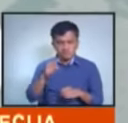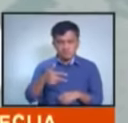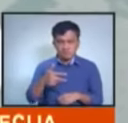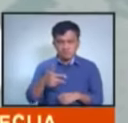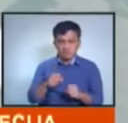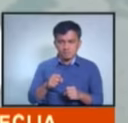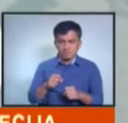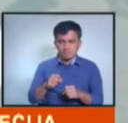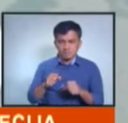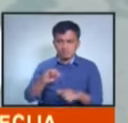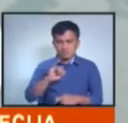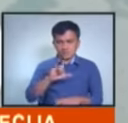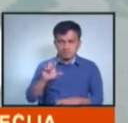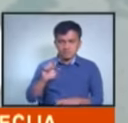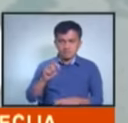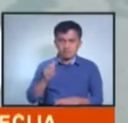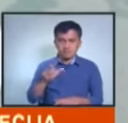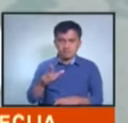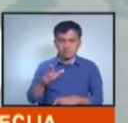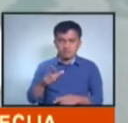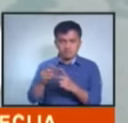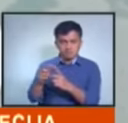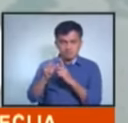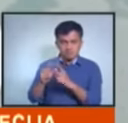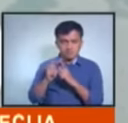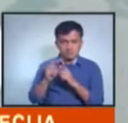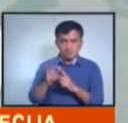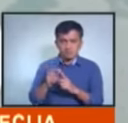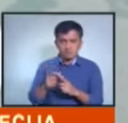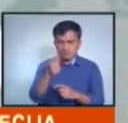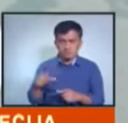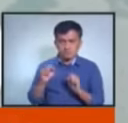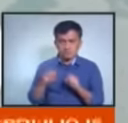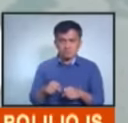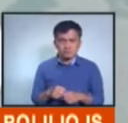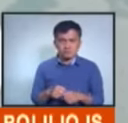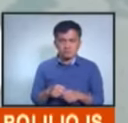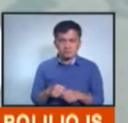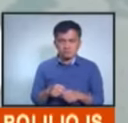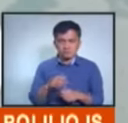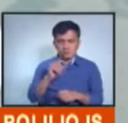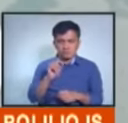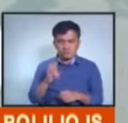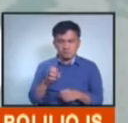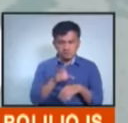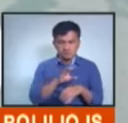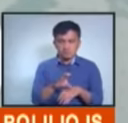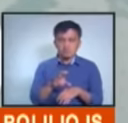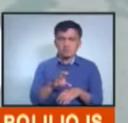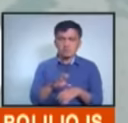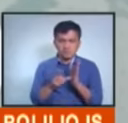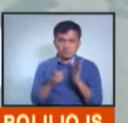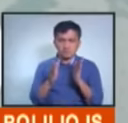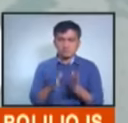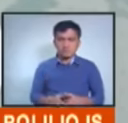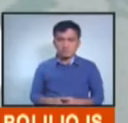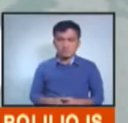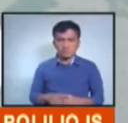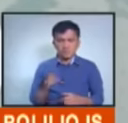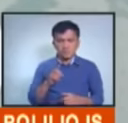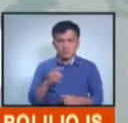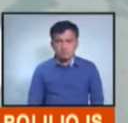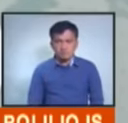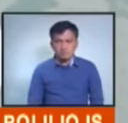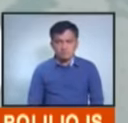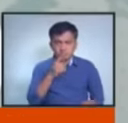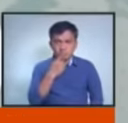siyang kasuhan ng kriminal. Yung pong unjust vexation, at kung ano pa pong pwede na maikaso, yan po'y kukusulta tayo sa lawyer. Ano bang gusto yung